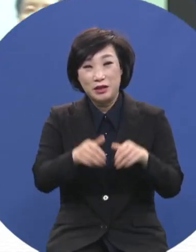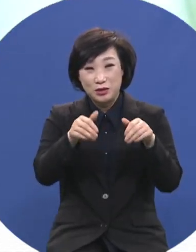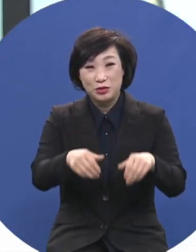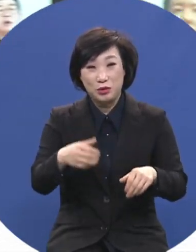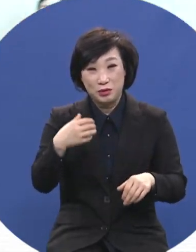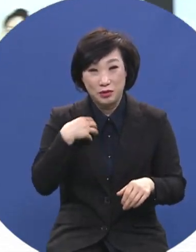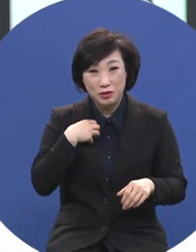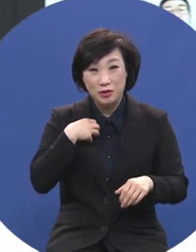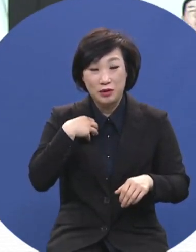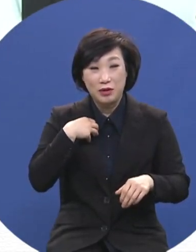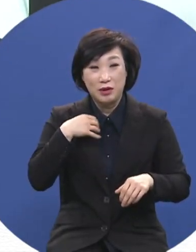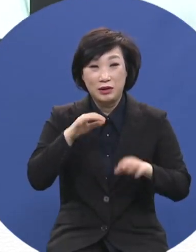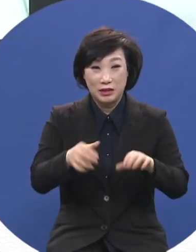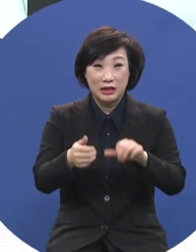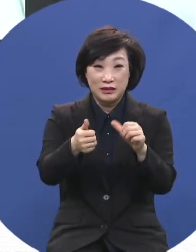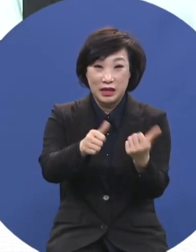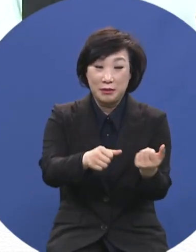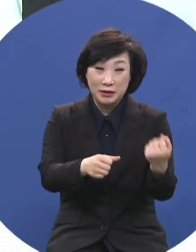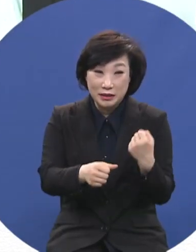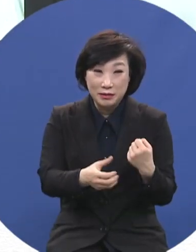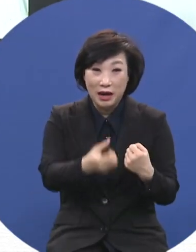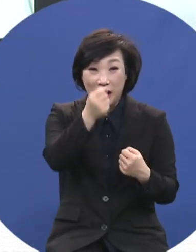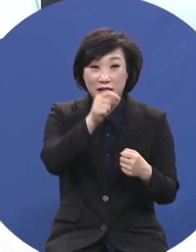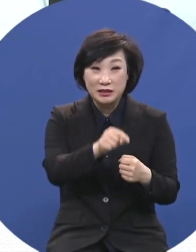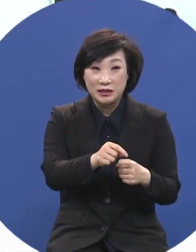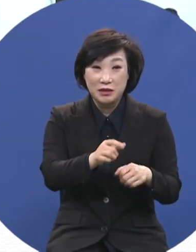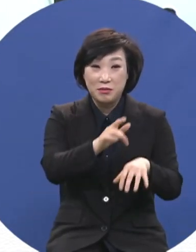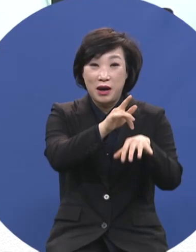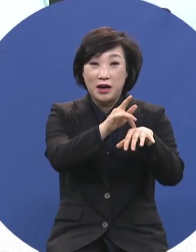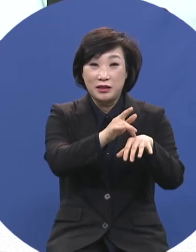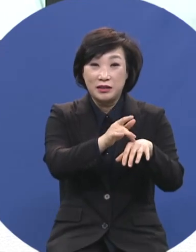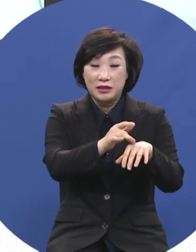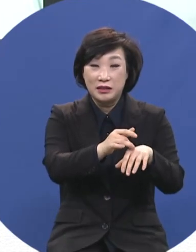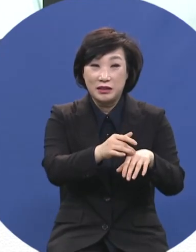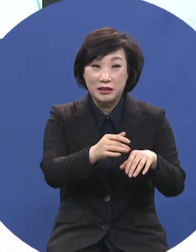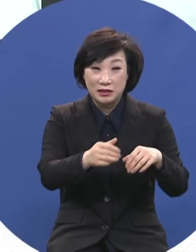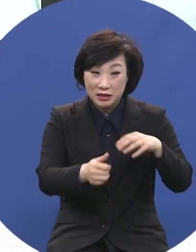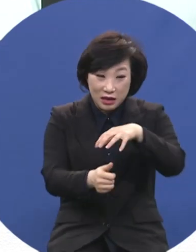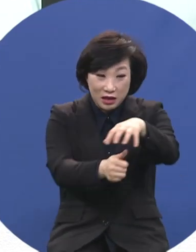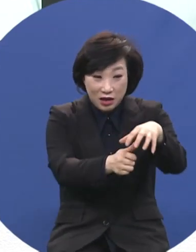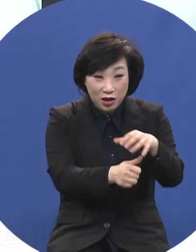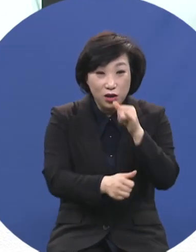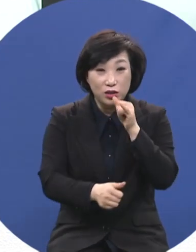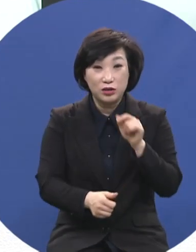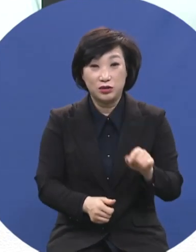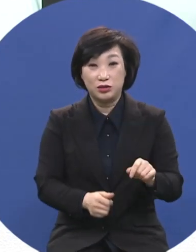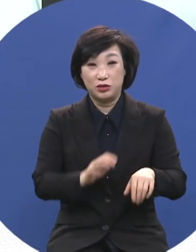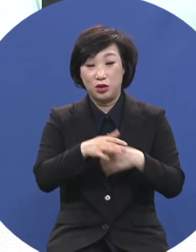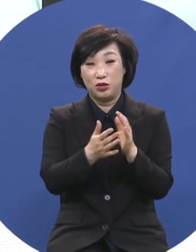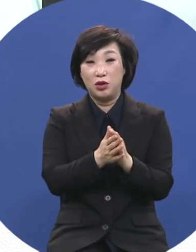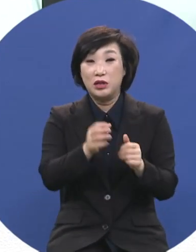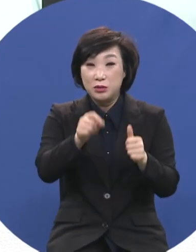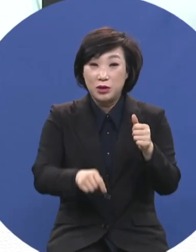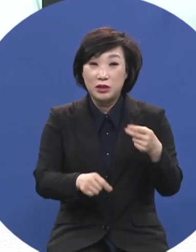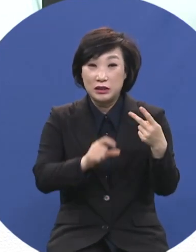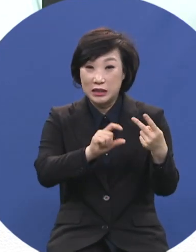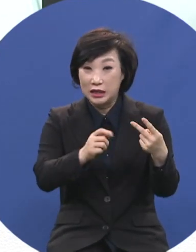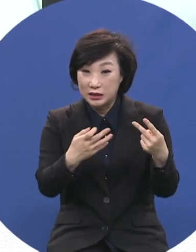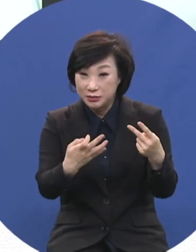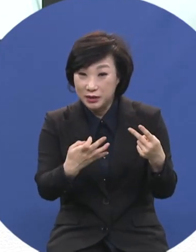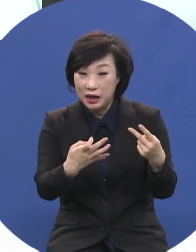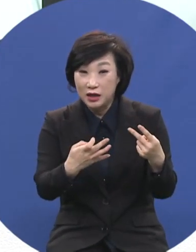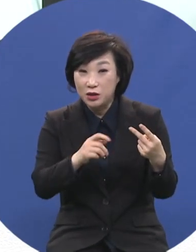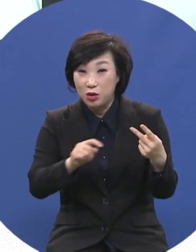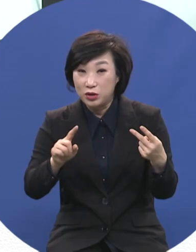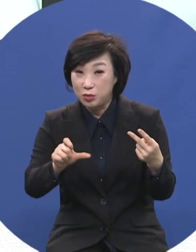종로로 타고 사망의 세력을 잡은 자 마귀에게 지배를 당하고 있다고 히브리서 2장 14절로